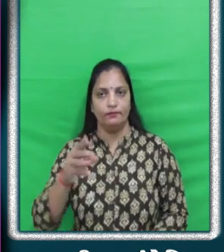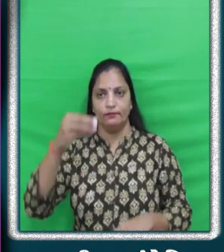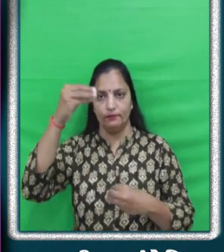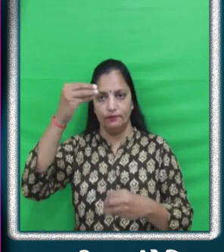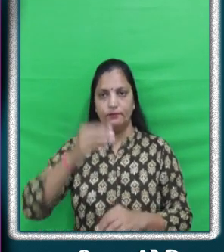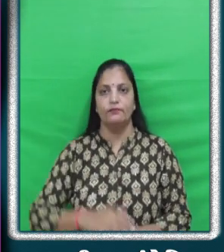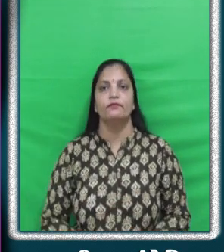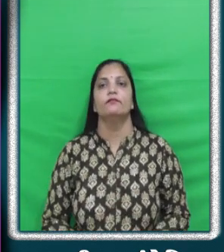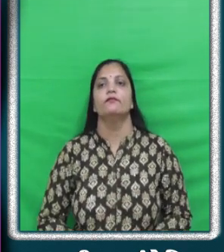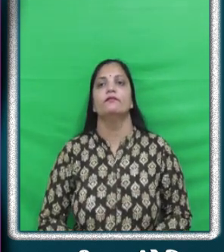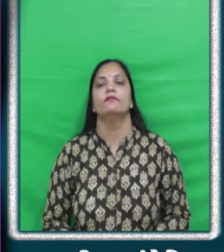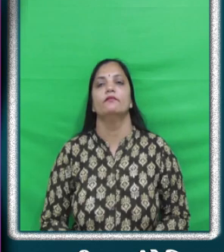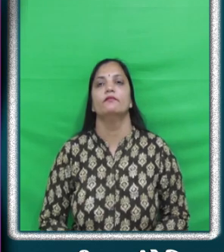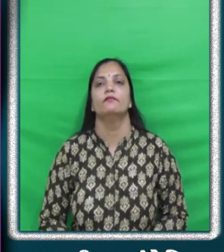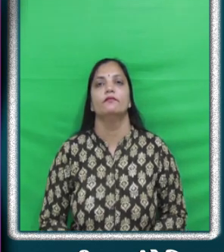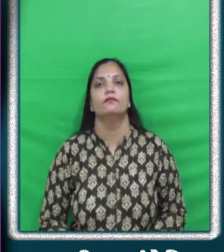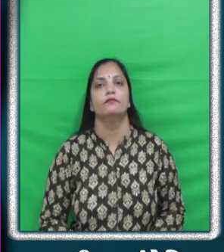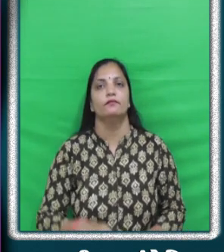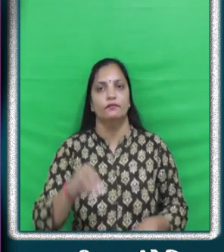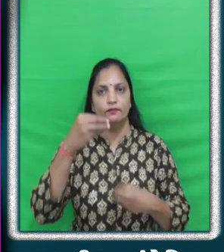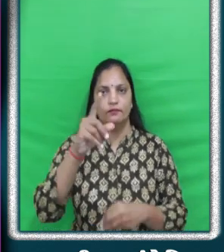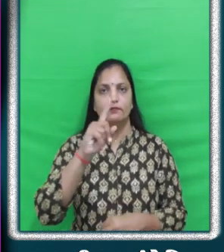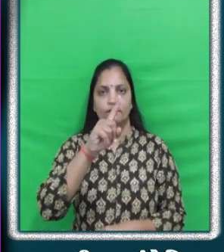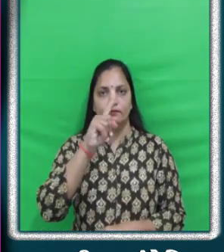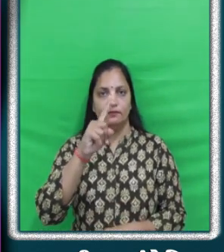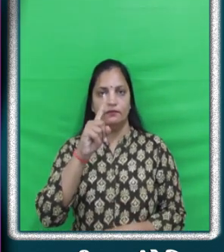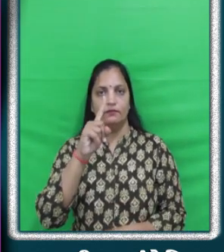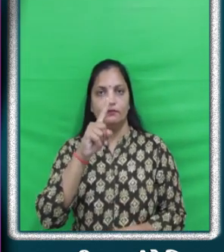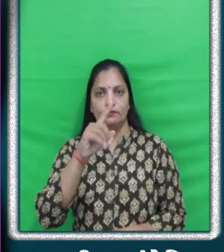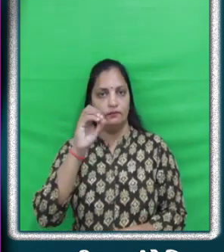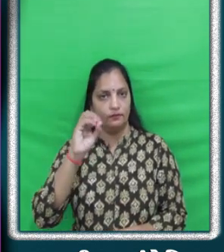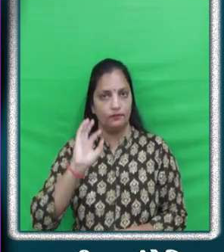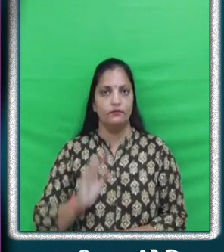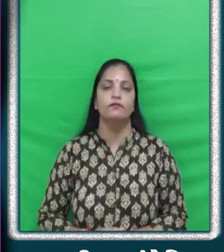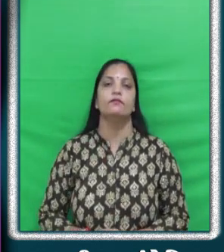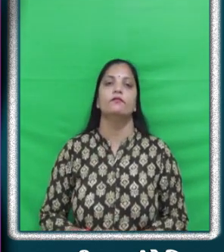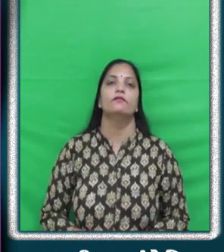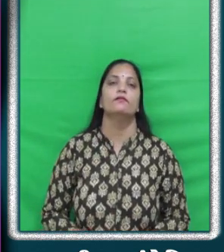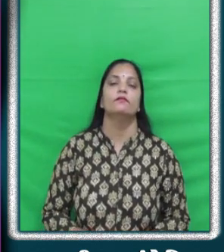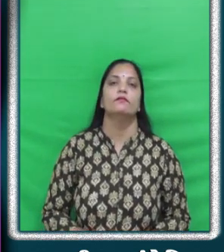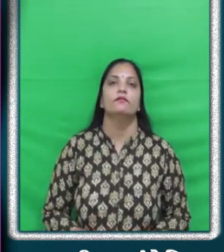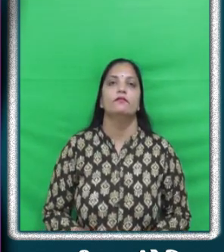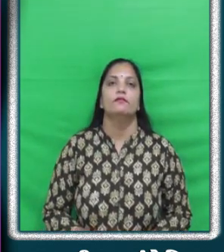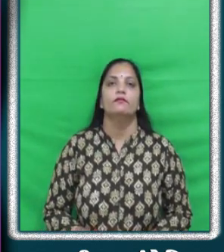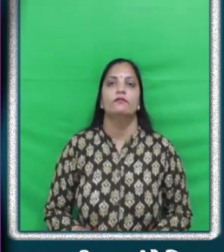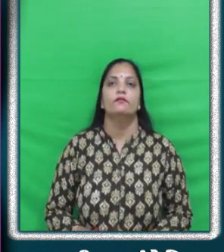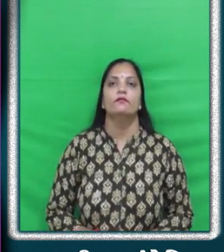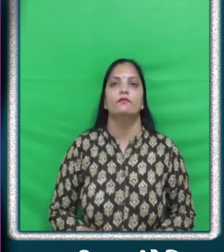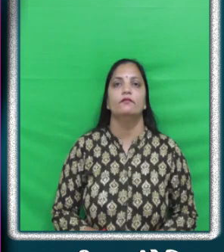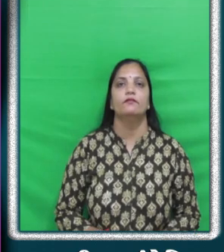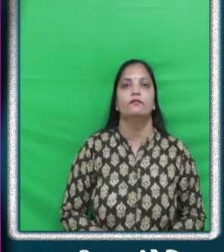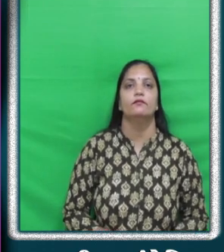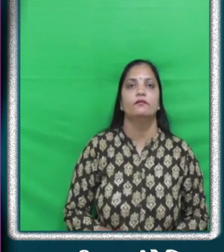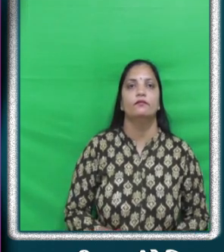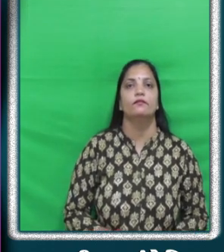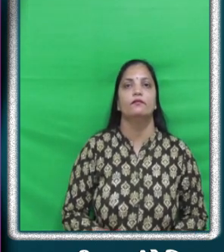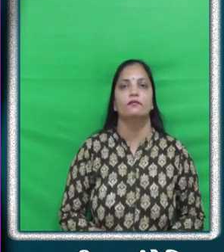ઉપર મૂત્રપિંડ નલિકાની છે, ત્યારે પેજ નંબર 110 ઉપર ઉત્સર્જન તંત્રની છે.